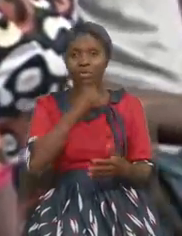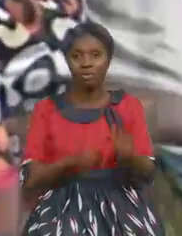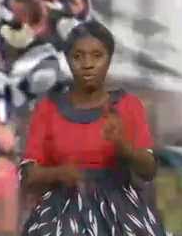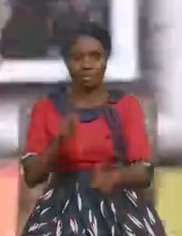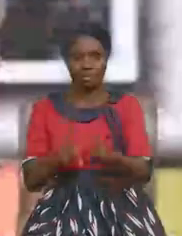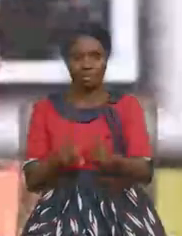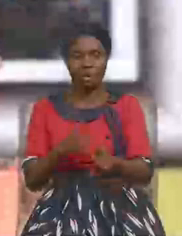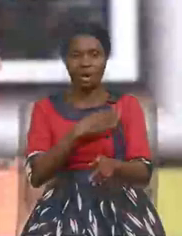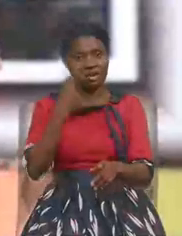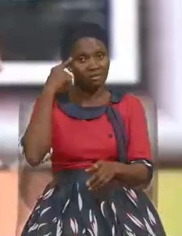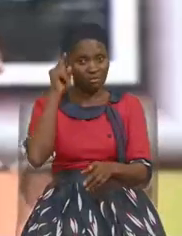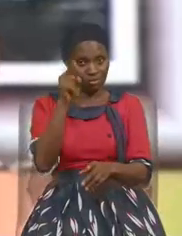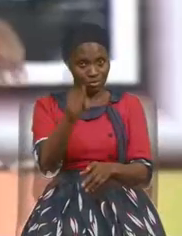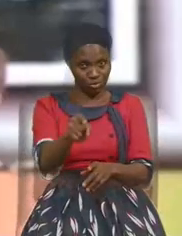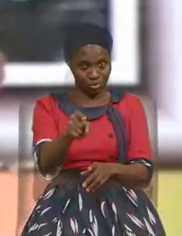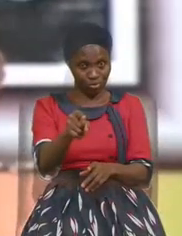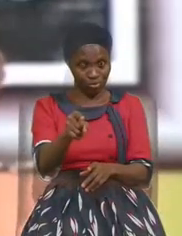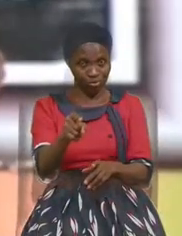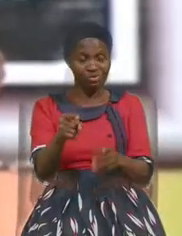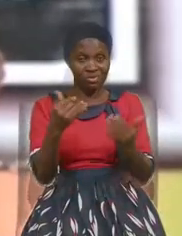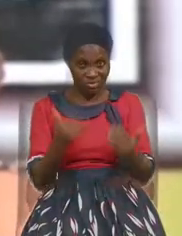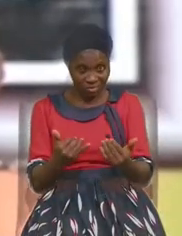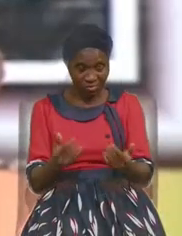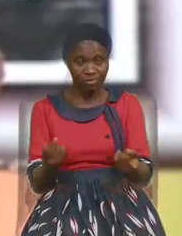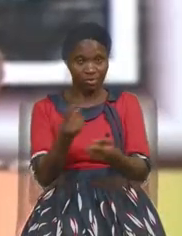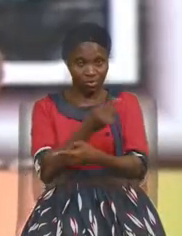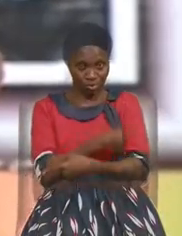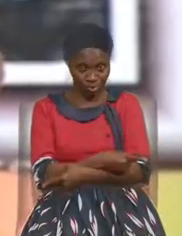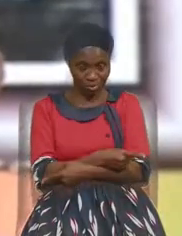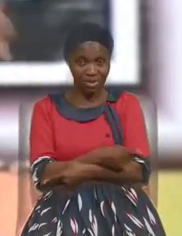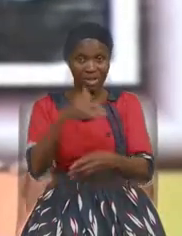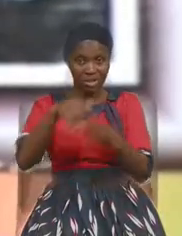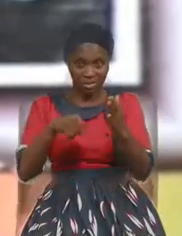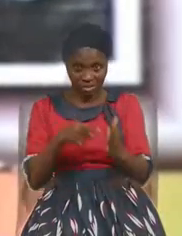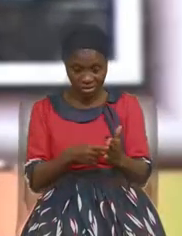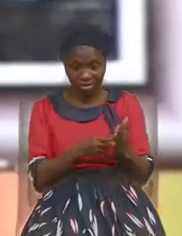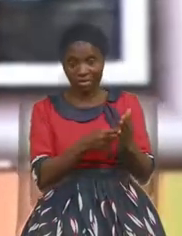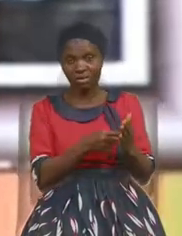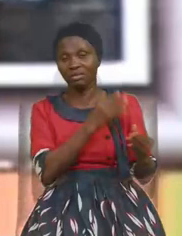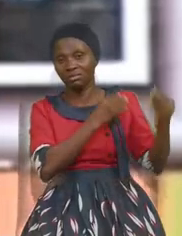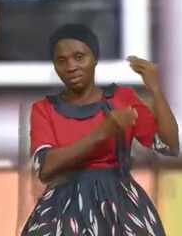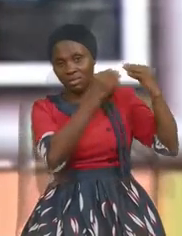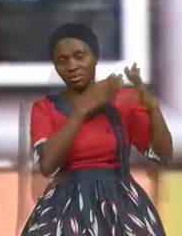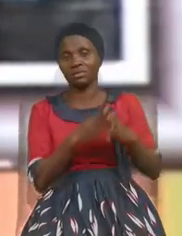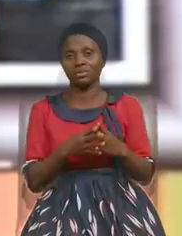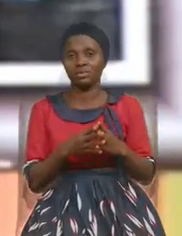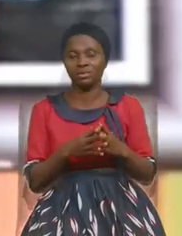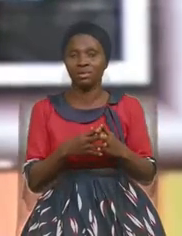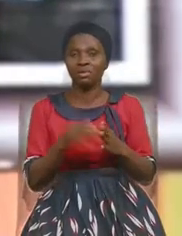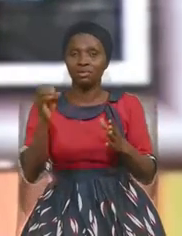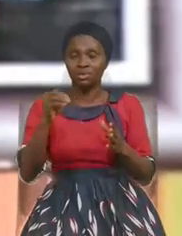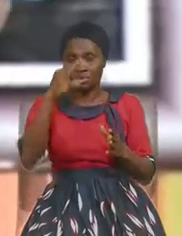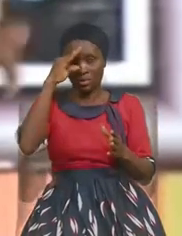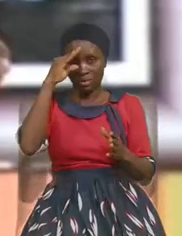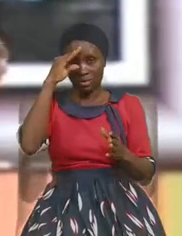toi, hein, même aujourd'hui, en cette génération. Alors, il t'appelle donc,